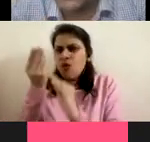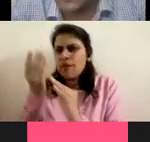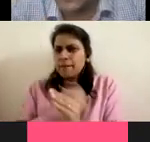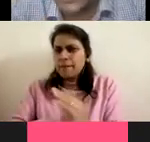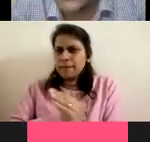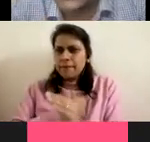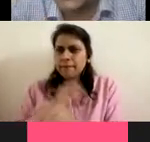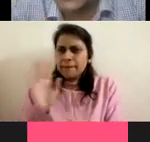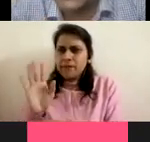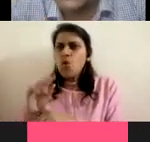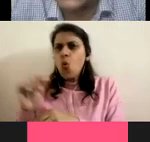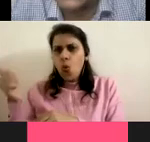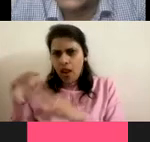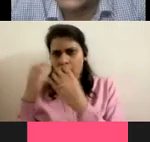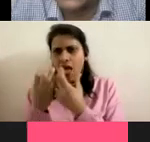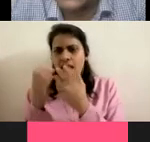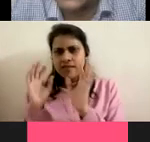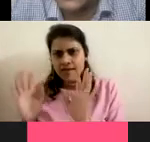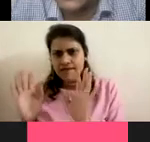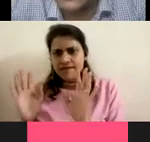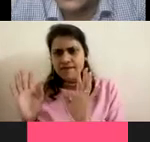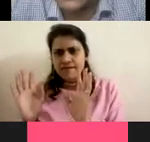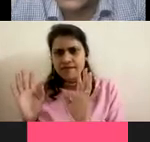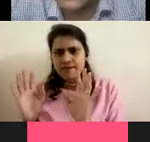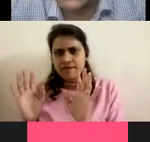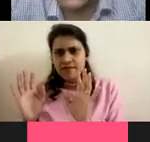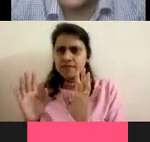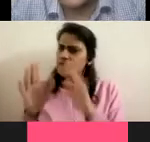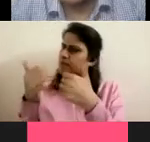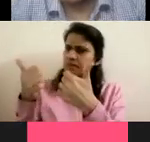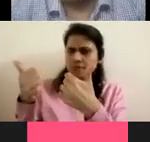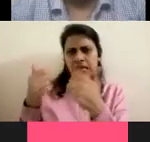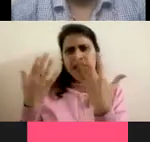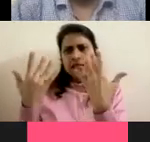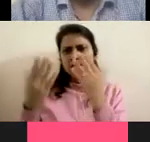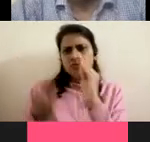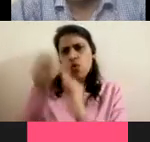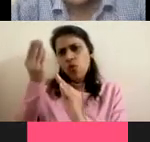कि कोई और क्लास है सबका? यस सर, यू कैन कंटिन्यू. या